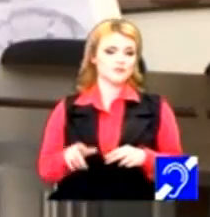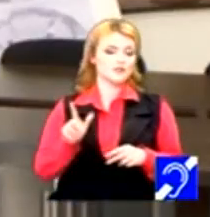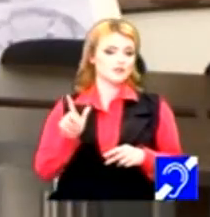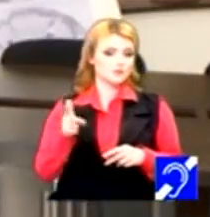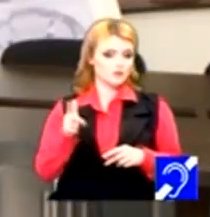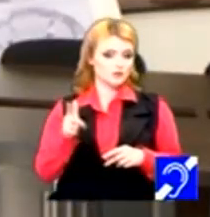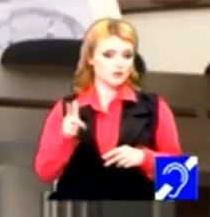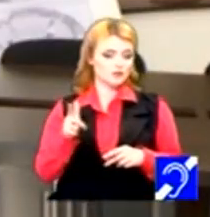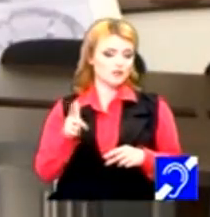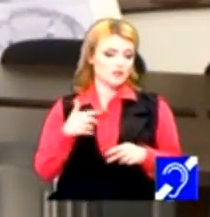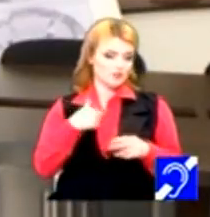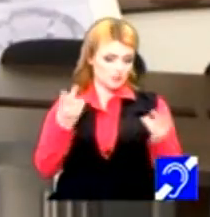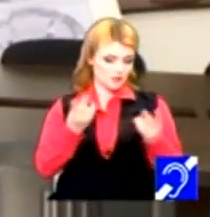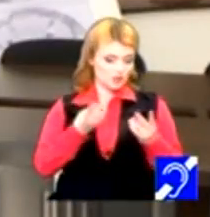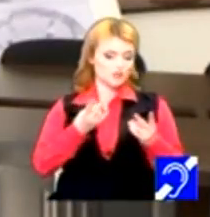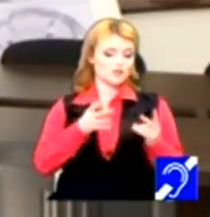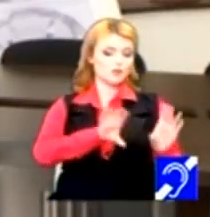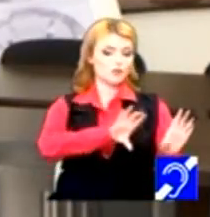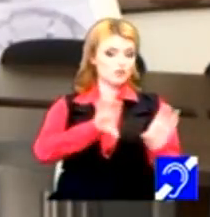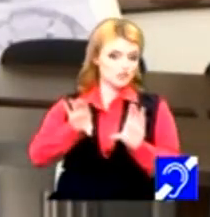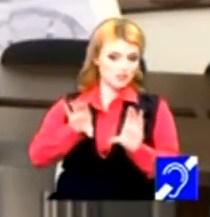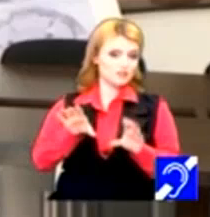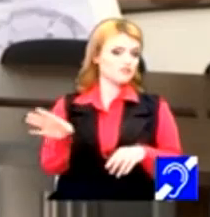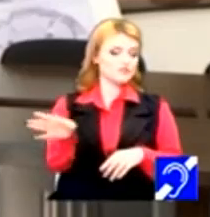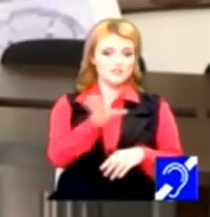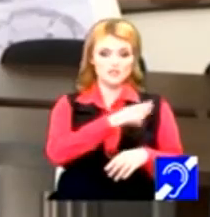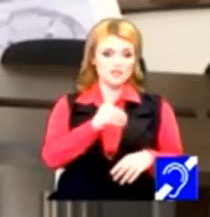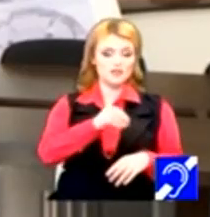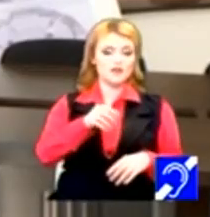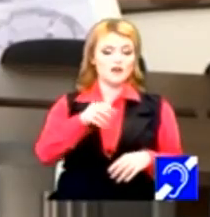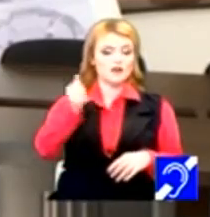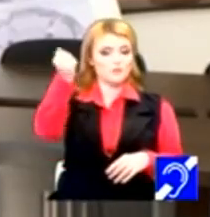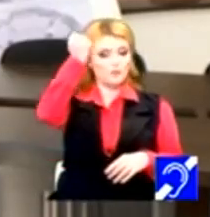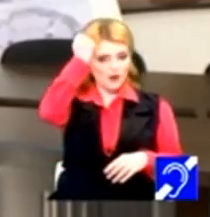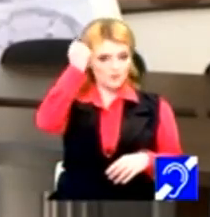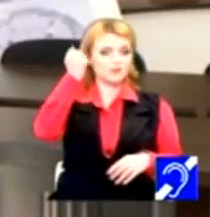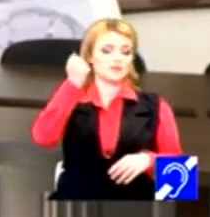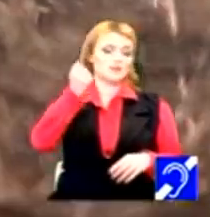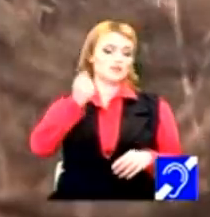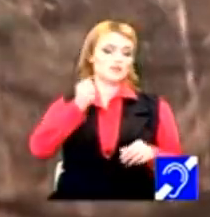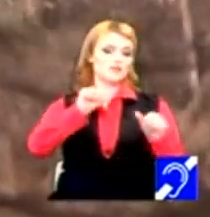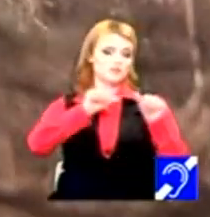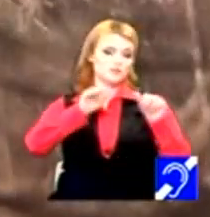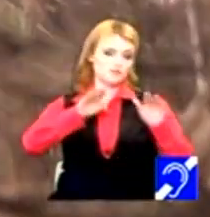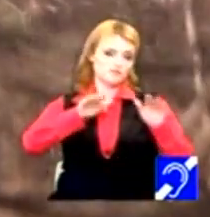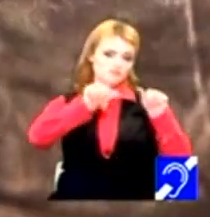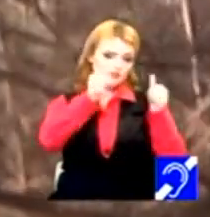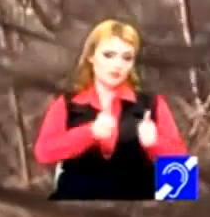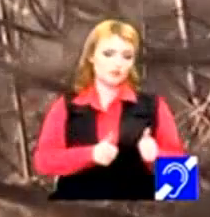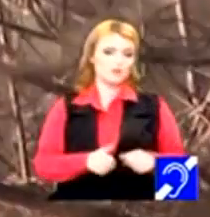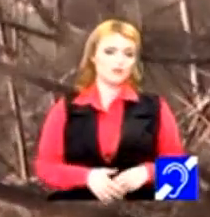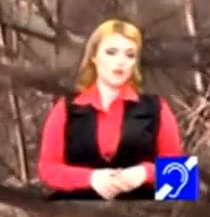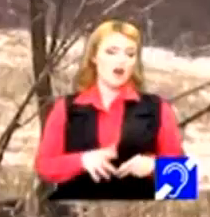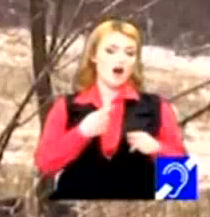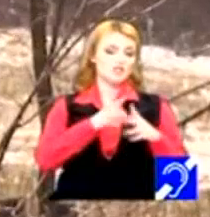că legea ocrotirii monumentelor obligă organele de stat pentru ocrotirea monumentelor să aloce finanțare. Satul Vorniceni, unde